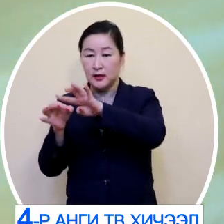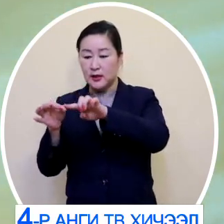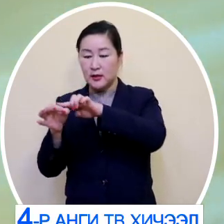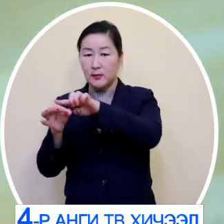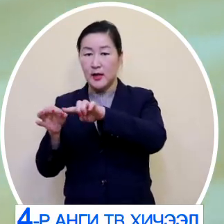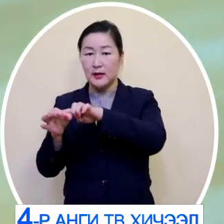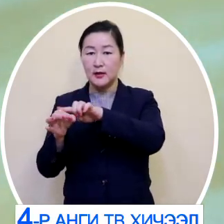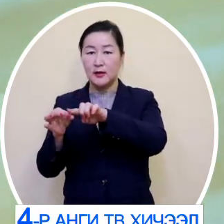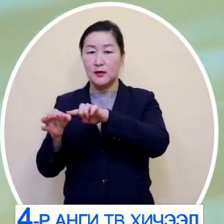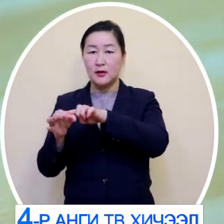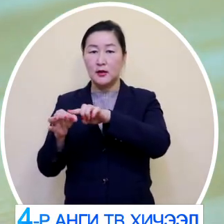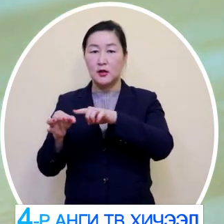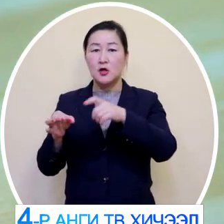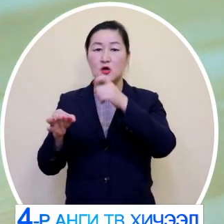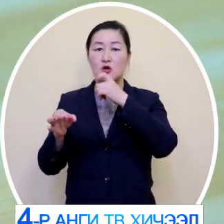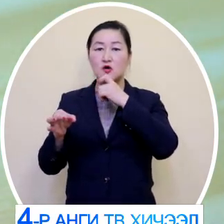туйл маань